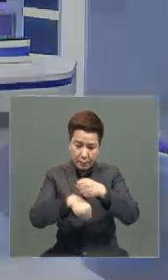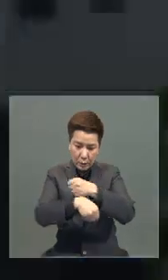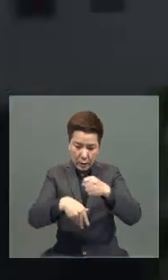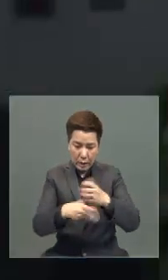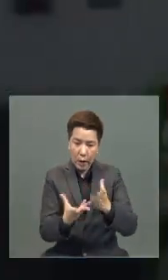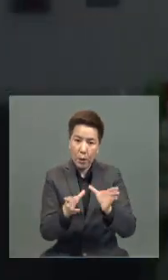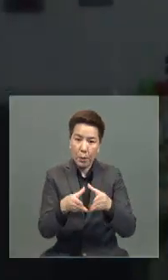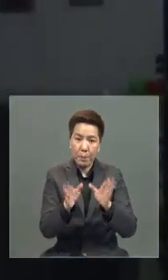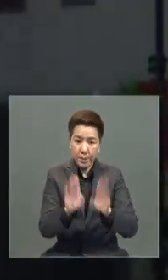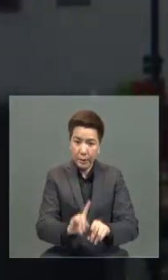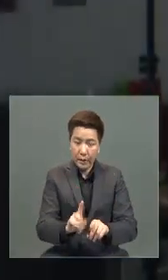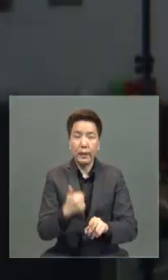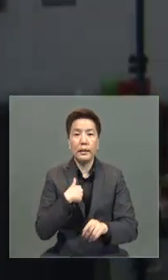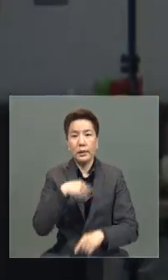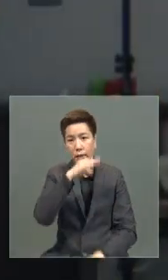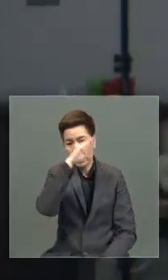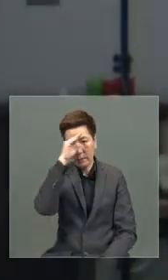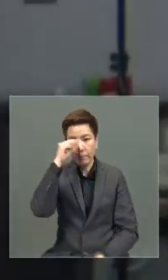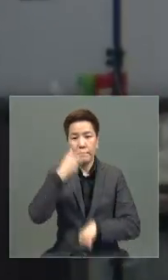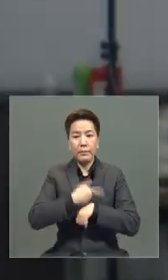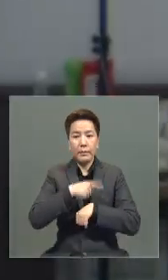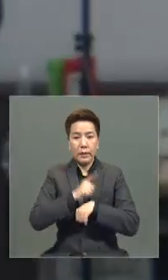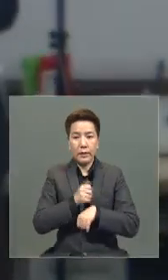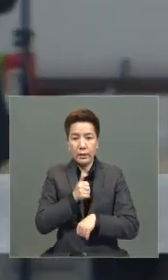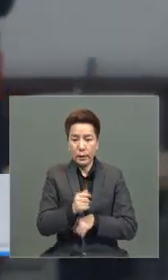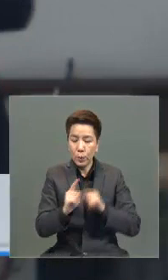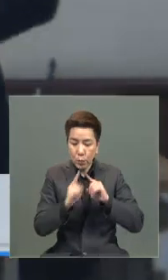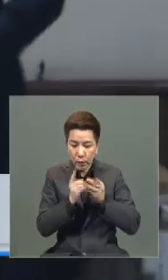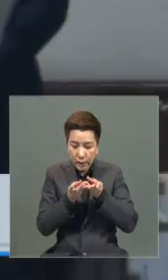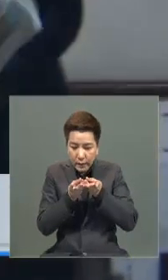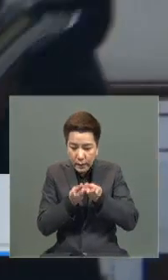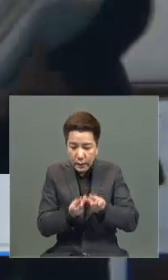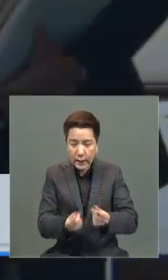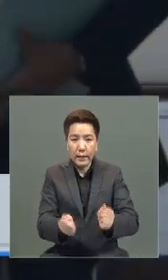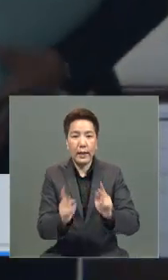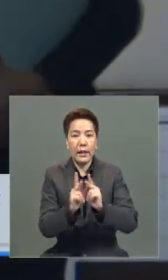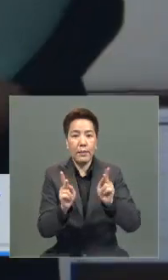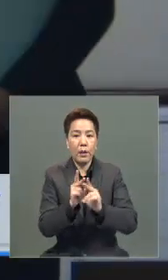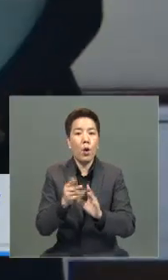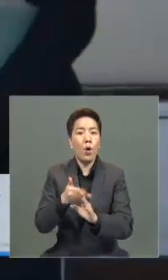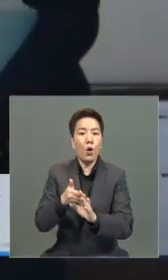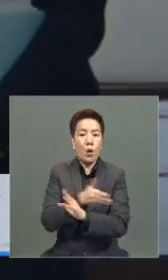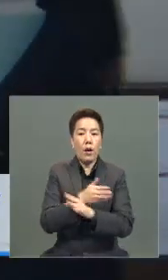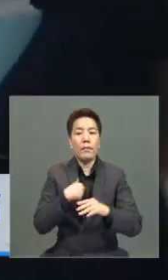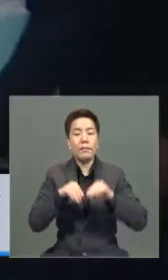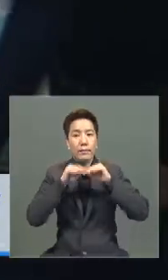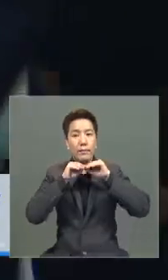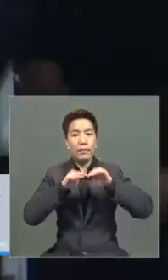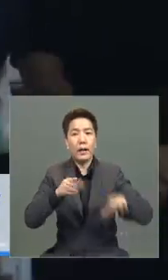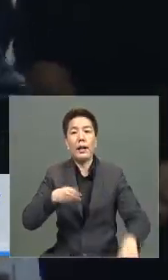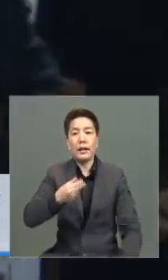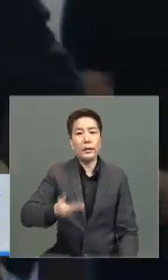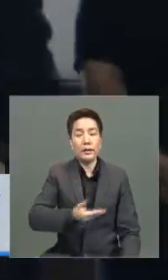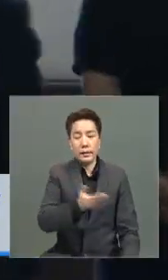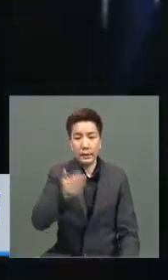ครับคุณชวนหลีกภัยประธานรัฐสภาก็บอกนะครับว่าจะหารือในรายละเอียดเกี่ยวกับโครงสร้างของคณะกรรมการก่อนที่จะออกมาเปิดเผยนะครับ